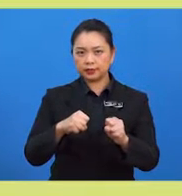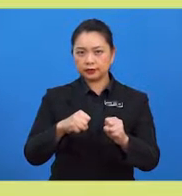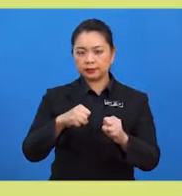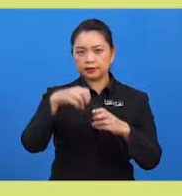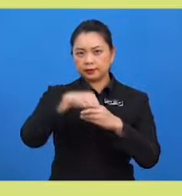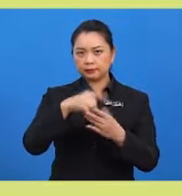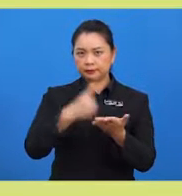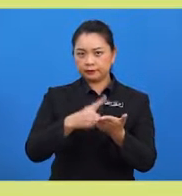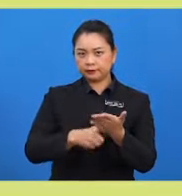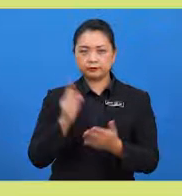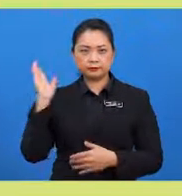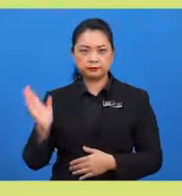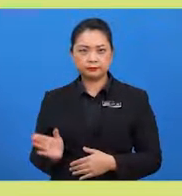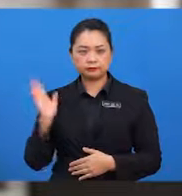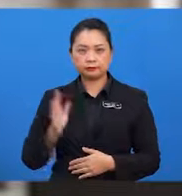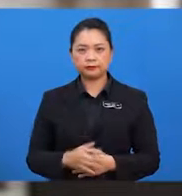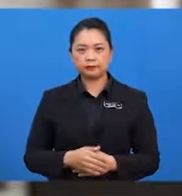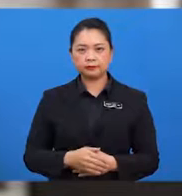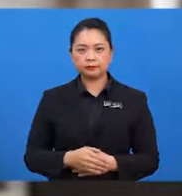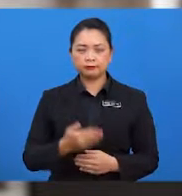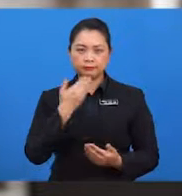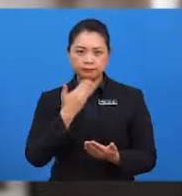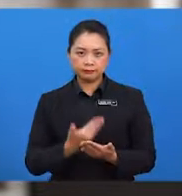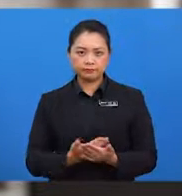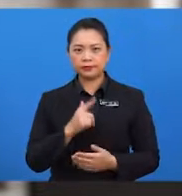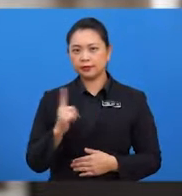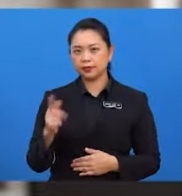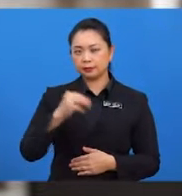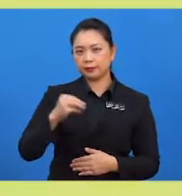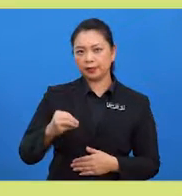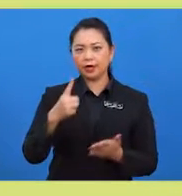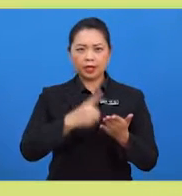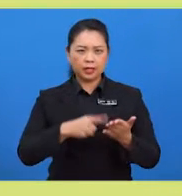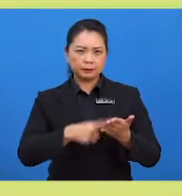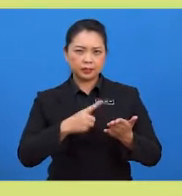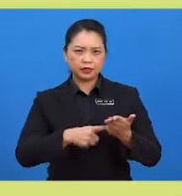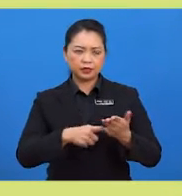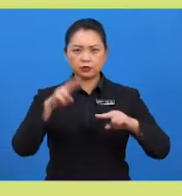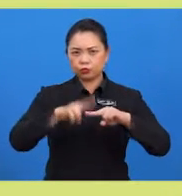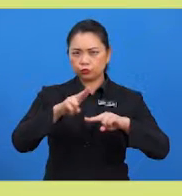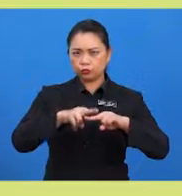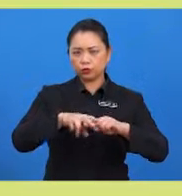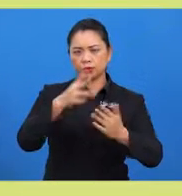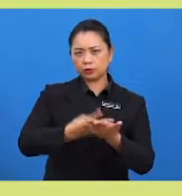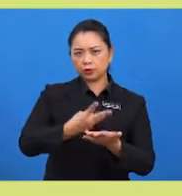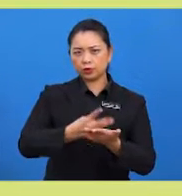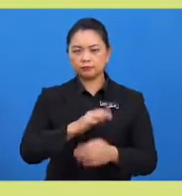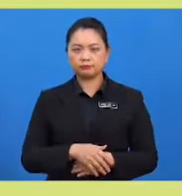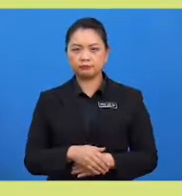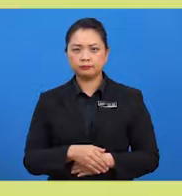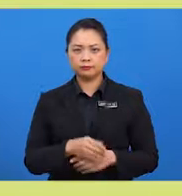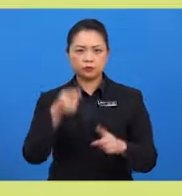perbincangan seterusnya. Baiklah murid-murid, apakah pula penyata kedudukan kewangan?